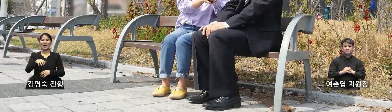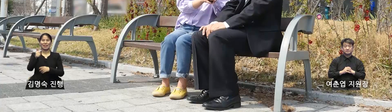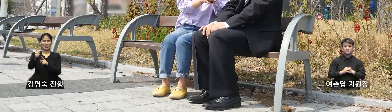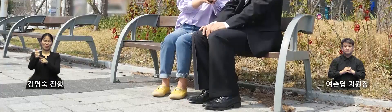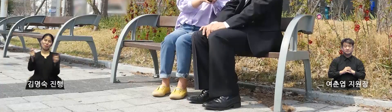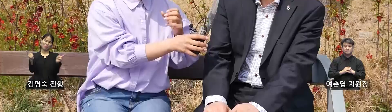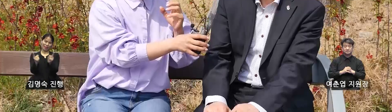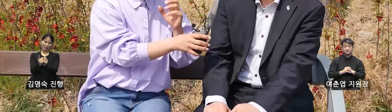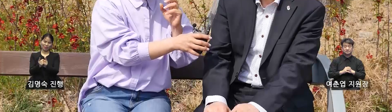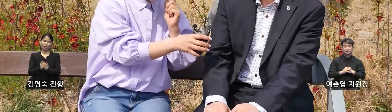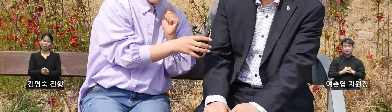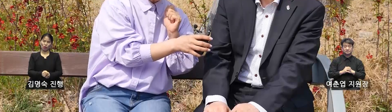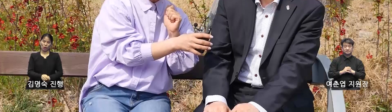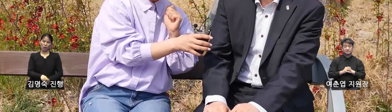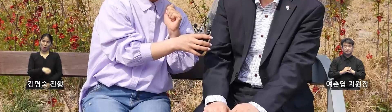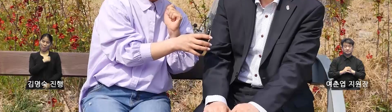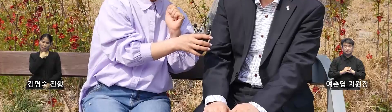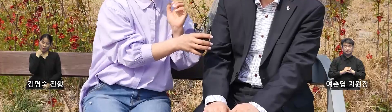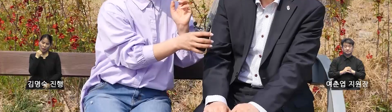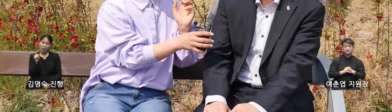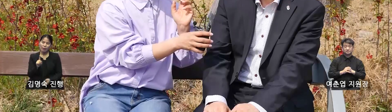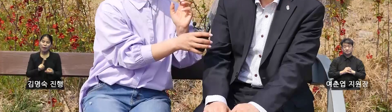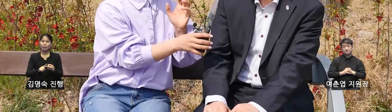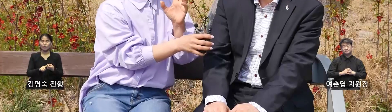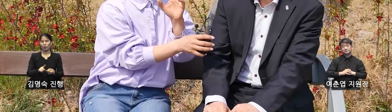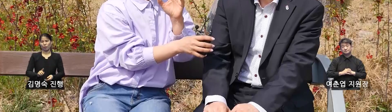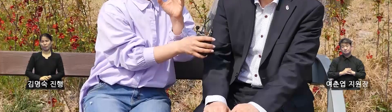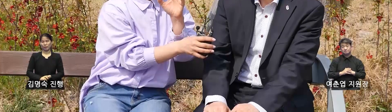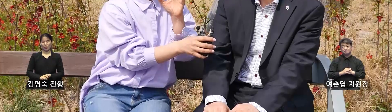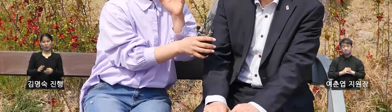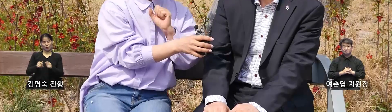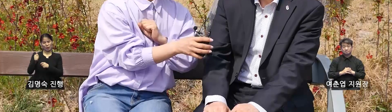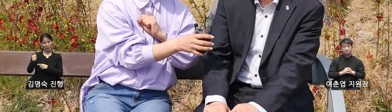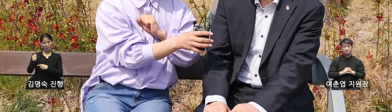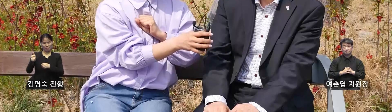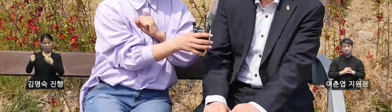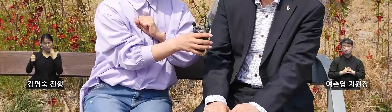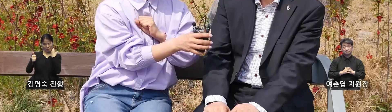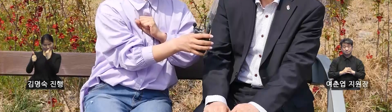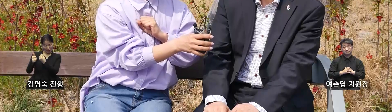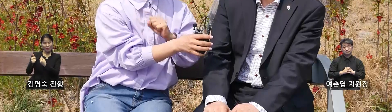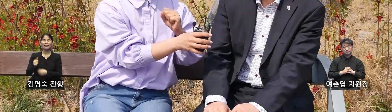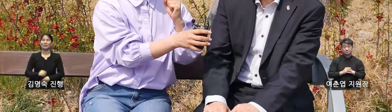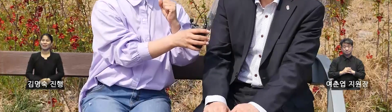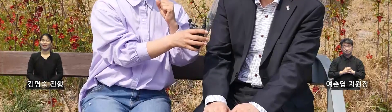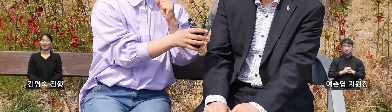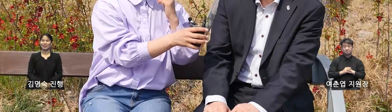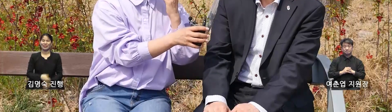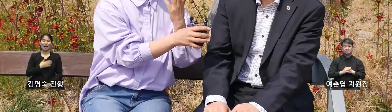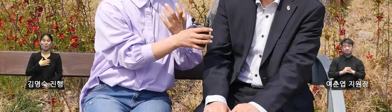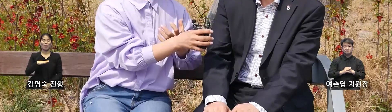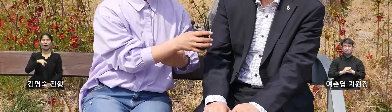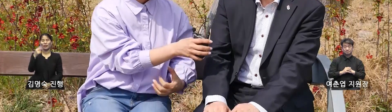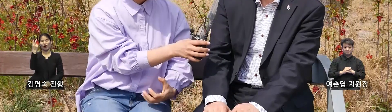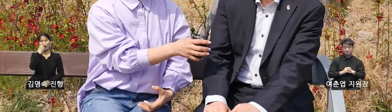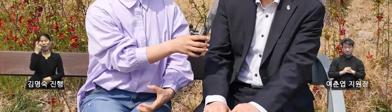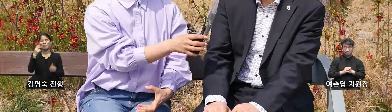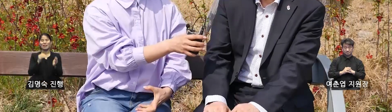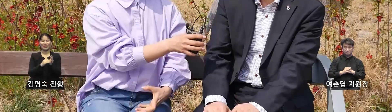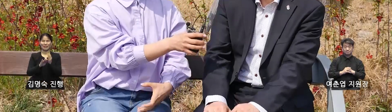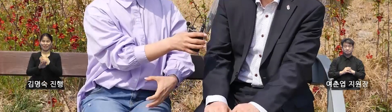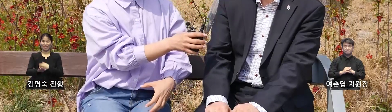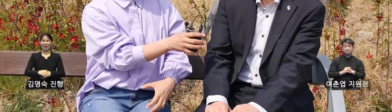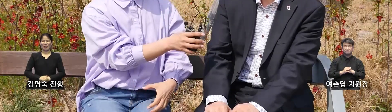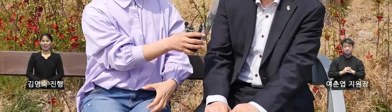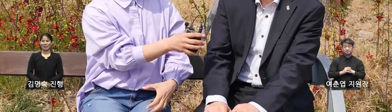뵙고 도대체 어떤 맛을 냈길래 우리 지원장님의 마음을 그렇게 사로잡으셨을까 그걸 제가 좀 알아본 다음에